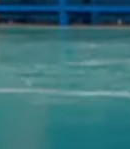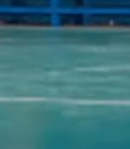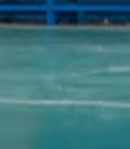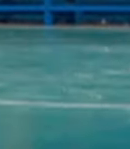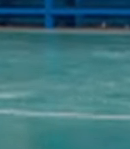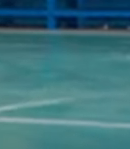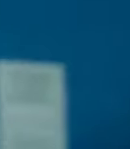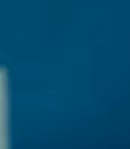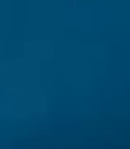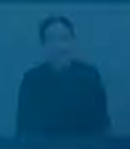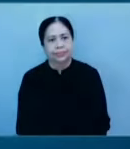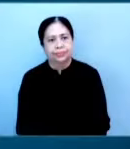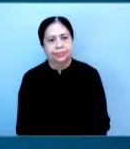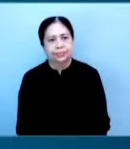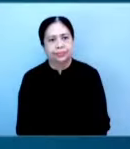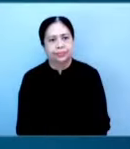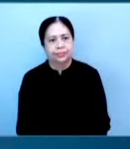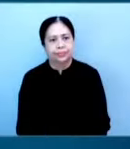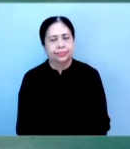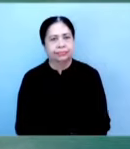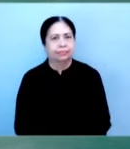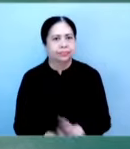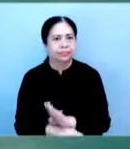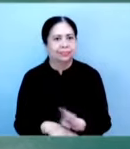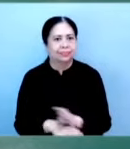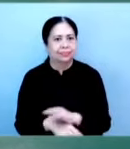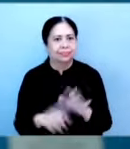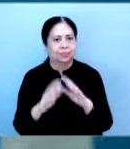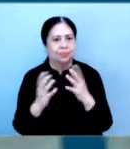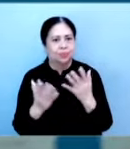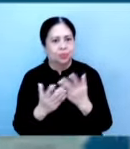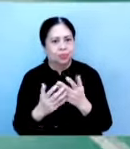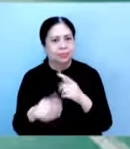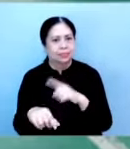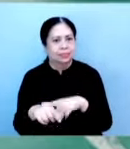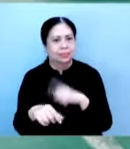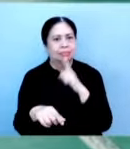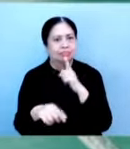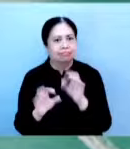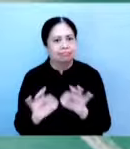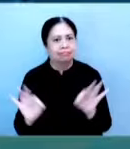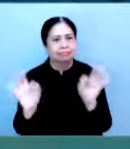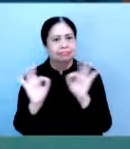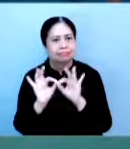alone sa busy na onong kalibutan time is it the